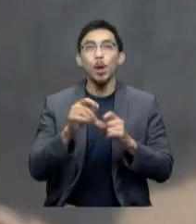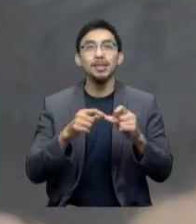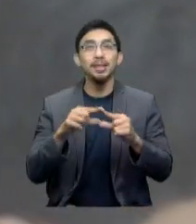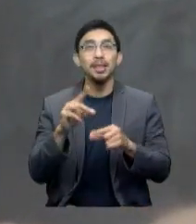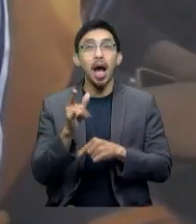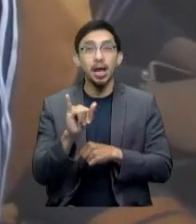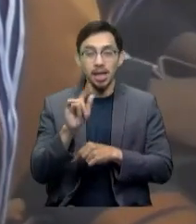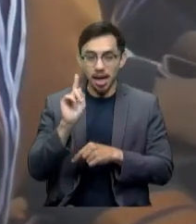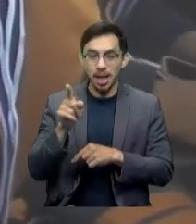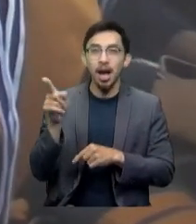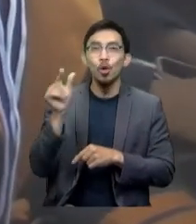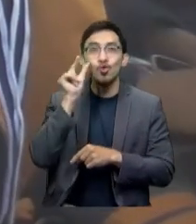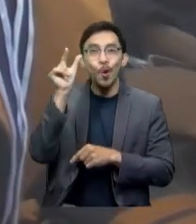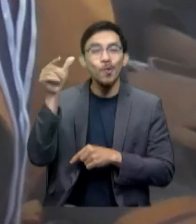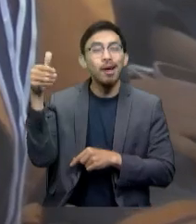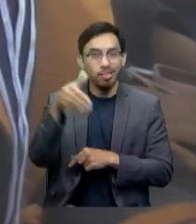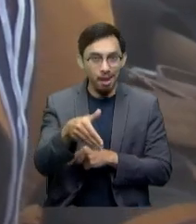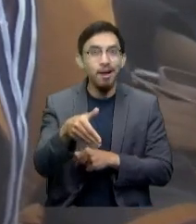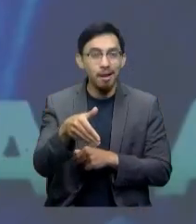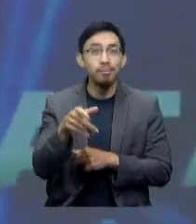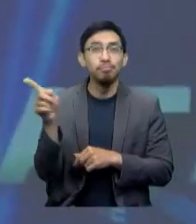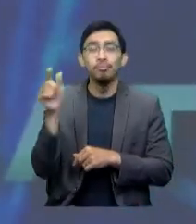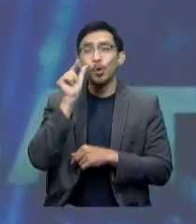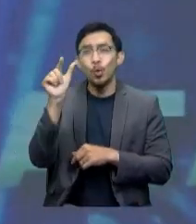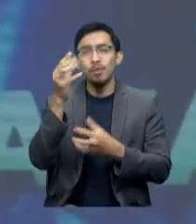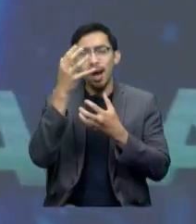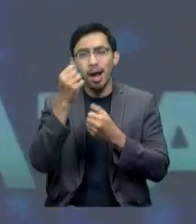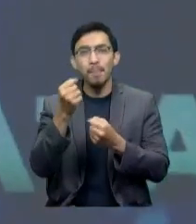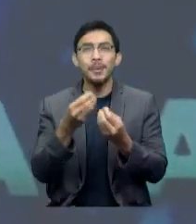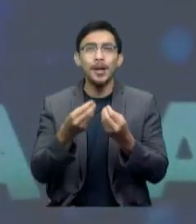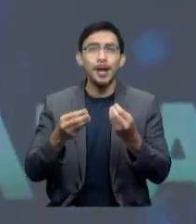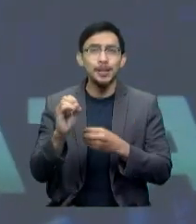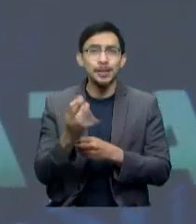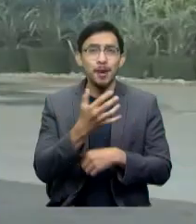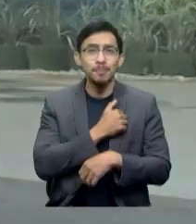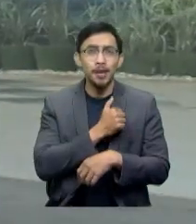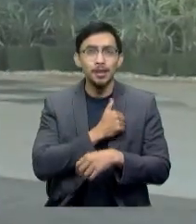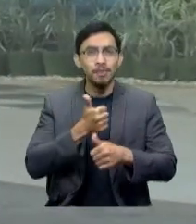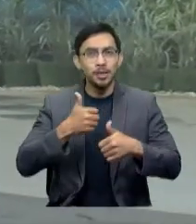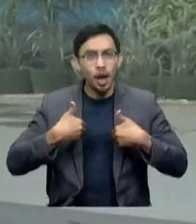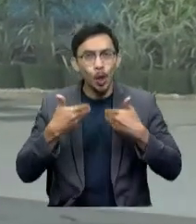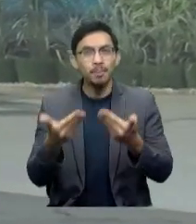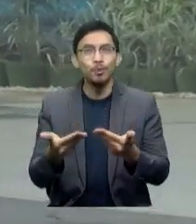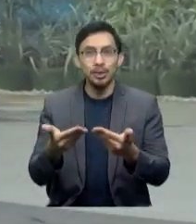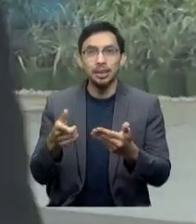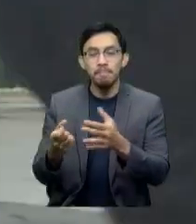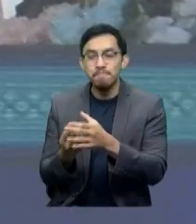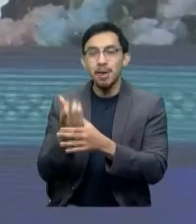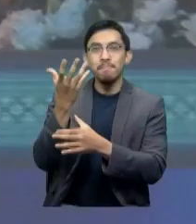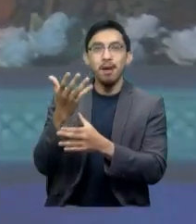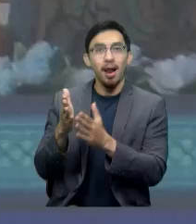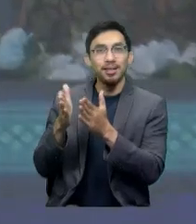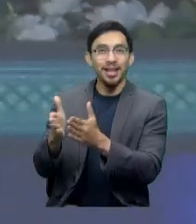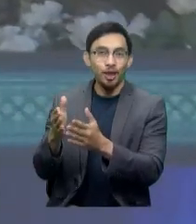dihadiri Menparekraf Sandiaga Salahuddin Uno. Menparekraf berharap generasi emas bangsa memberikan kontribusi pengembangan